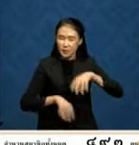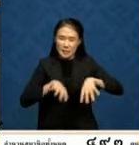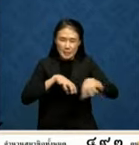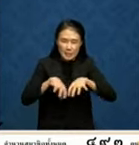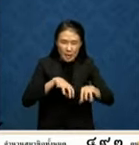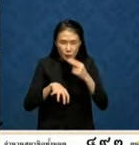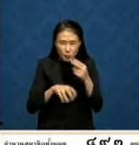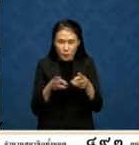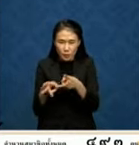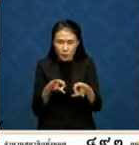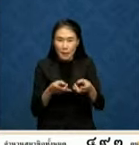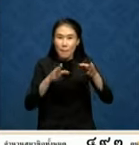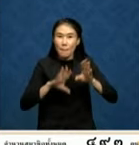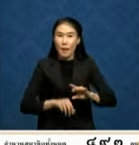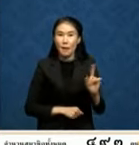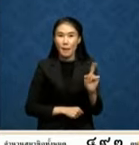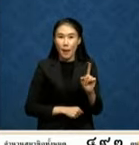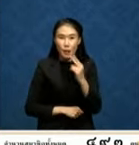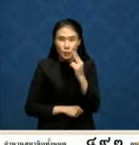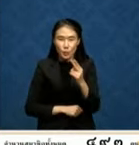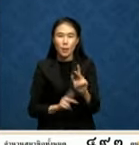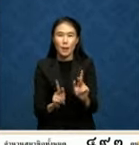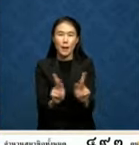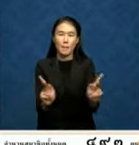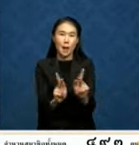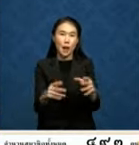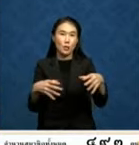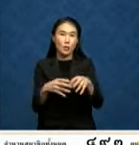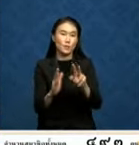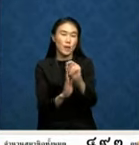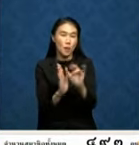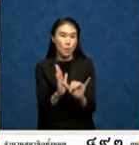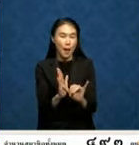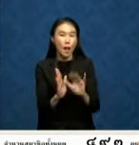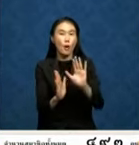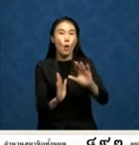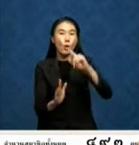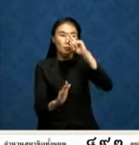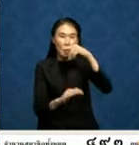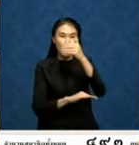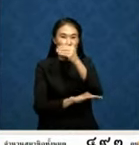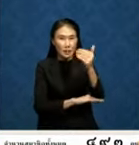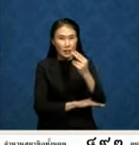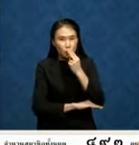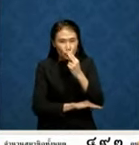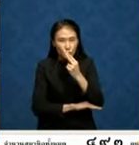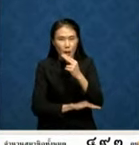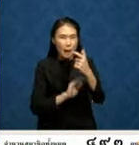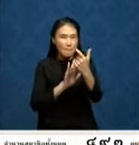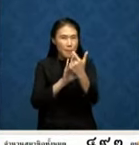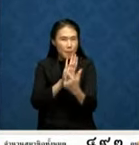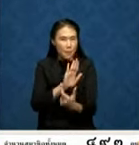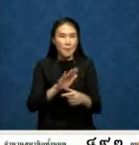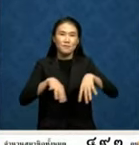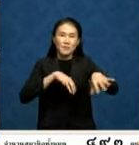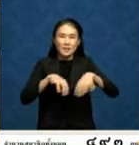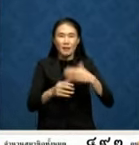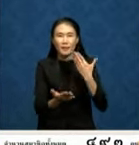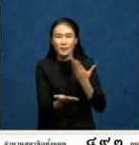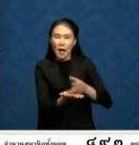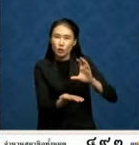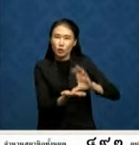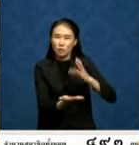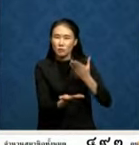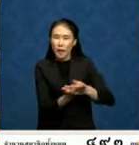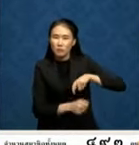กฤตดังกล่าวตามแนวทางที่คณะกรรมการนโยบายพลังงานแห่งชาติกำหนดเพื่อบริหารจัดการต้นทุนเชื้อเพลิง